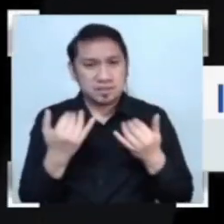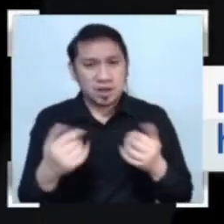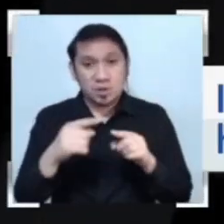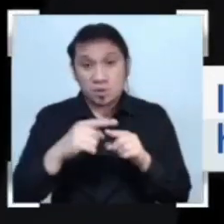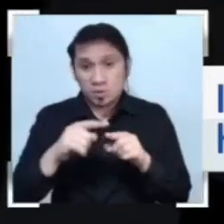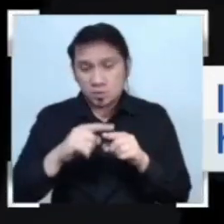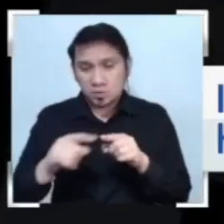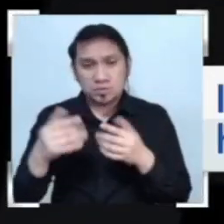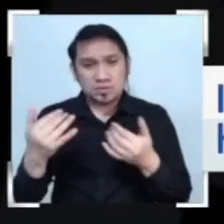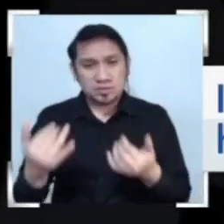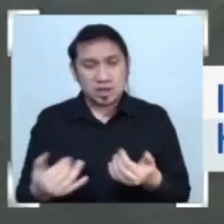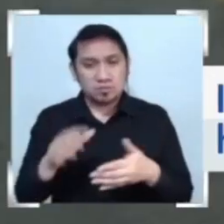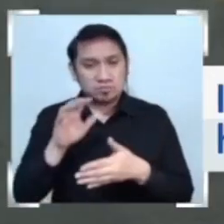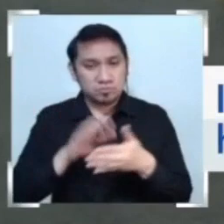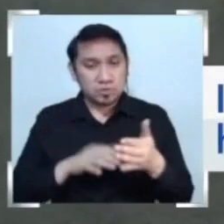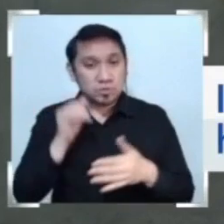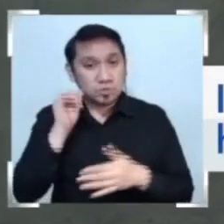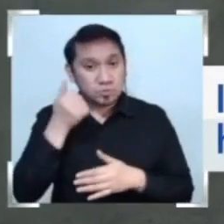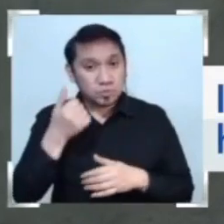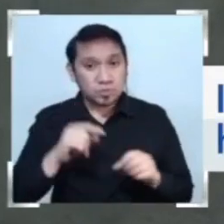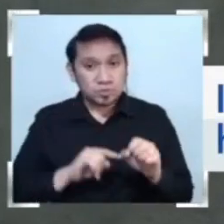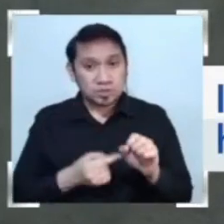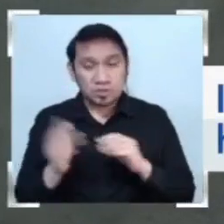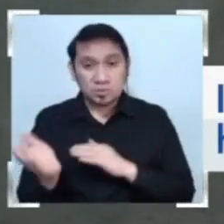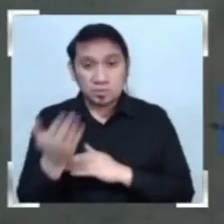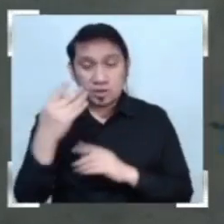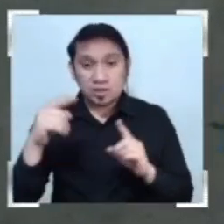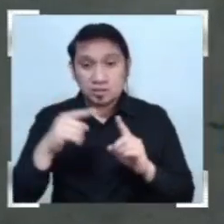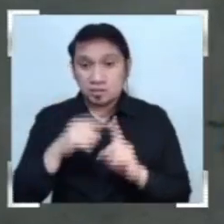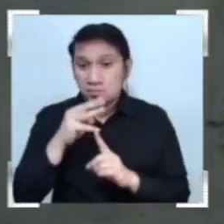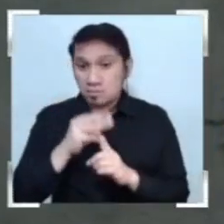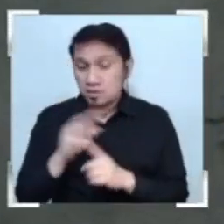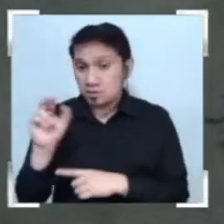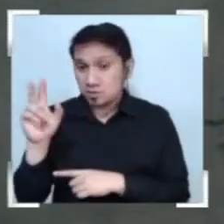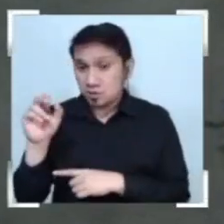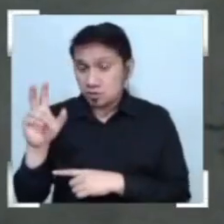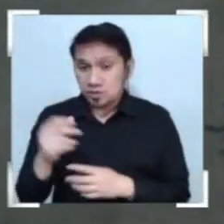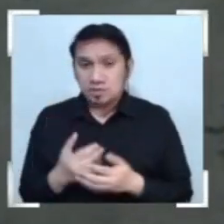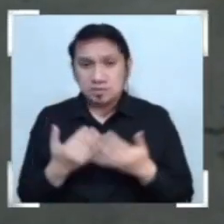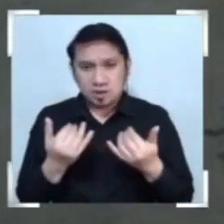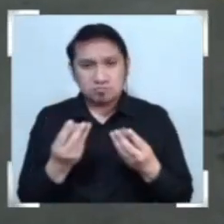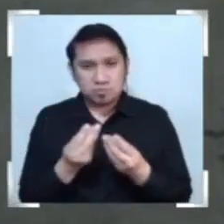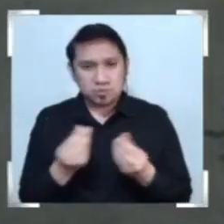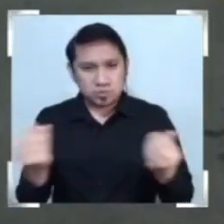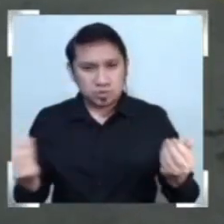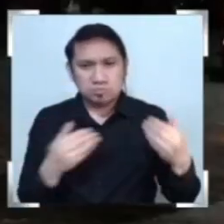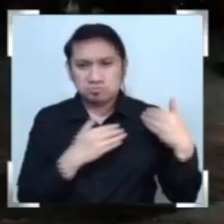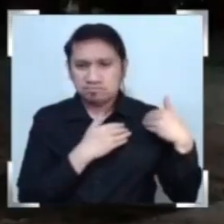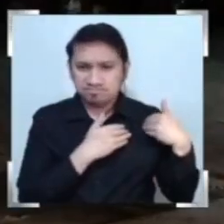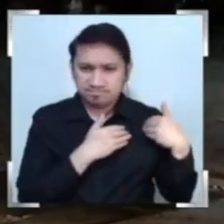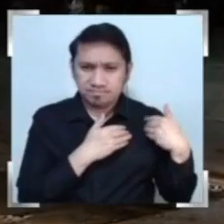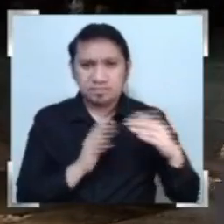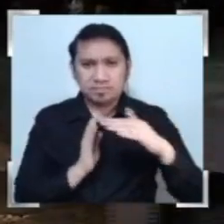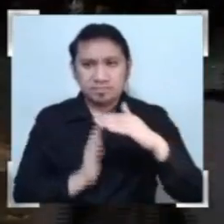singil simula bukas ng umaga hanggang March 13 para maibsan ang pasanin ng kanilang mga customer.